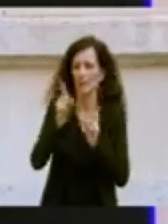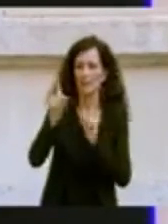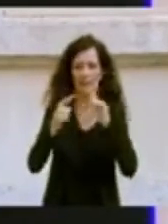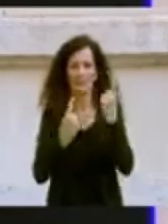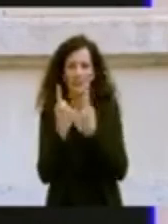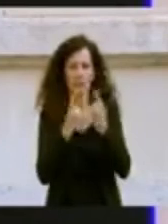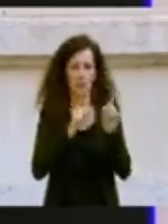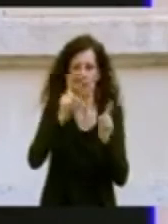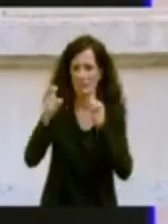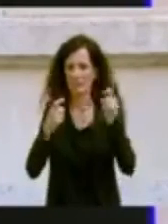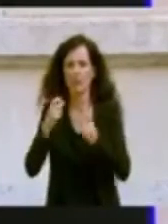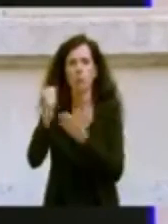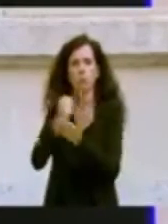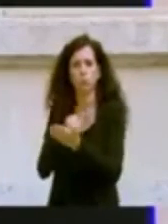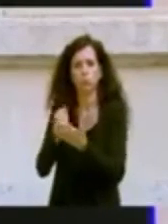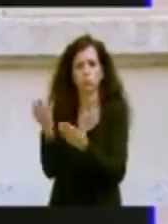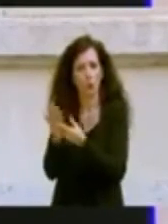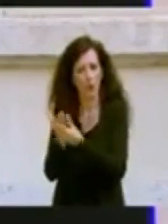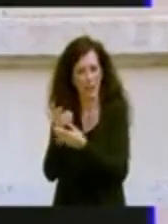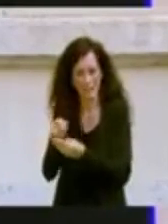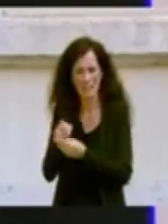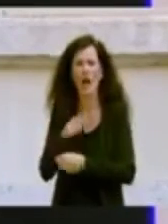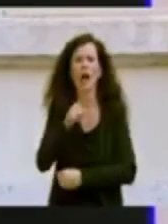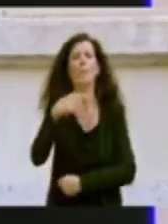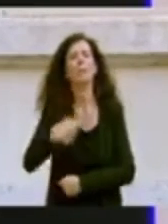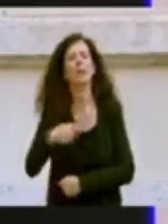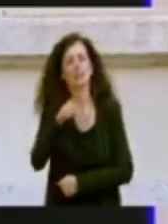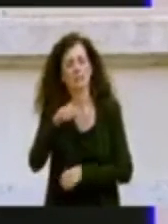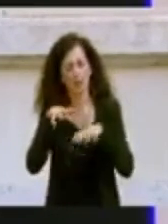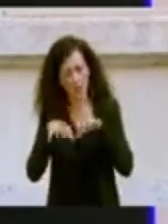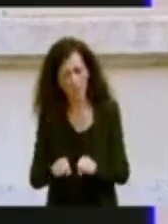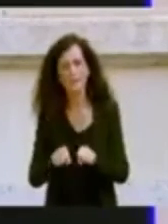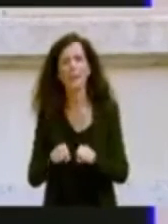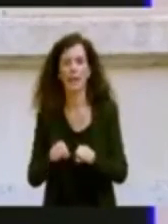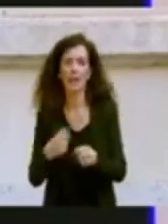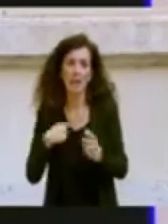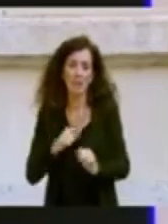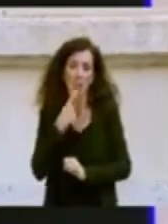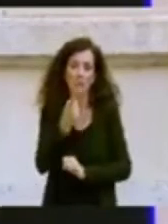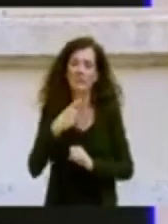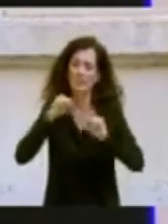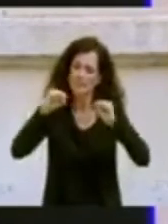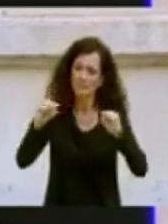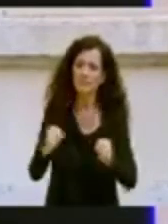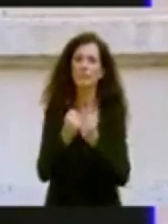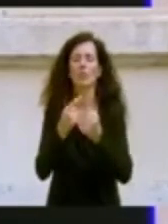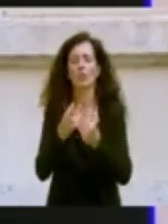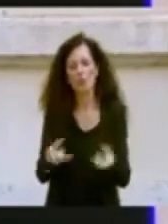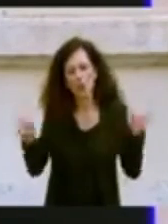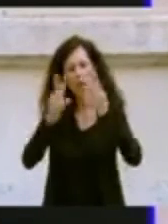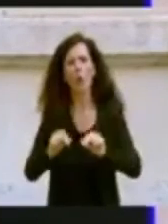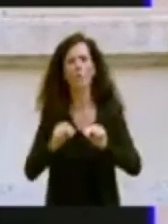lei presidente del Consiglio si impegna anche con forzature se si rendono necessarie fa ripartire questi 1000